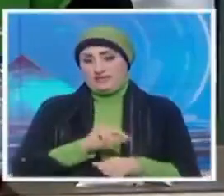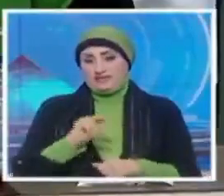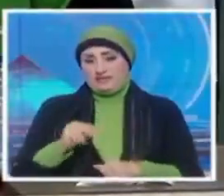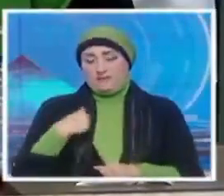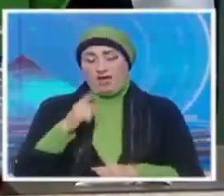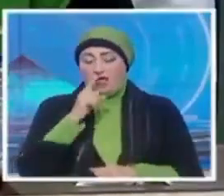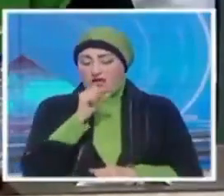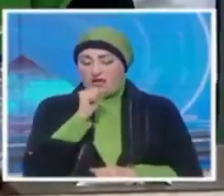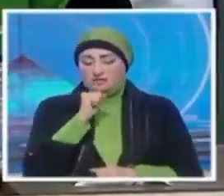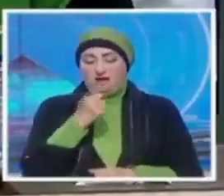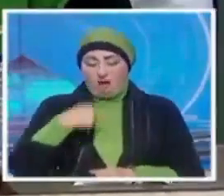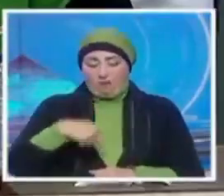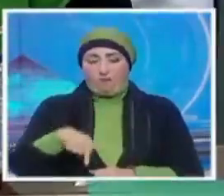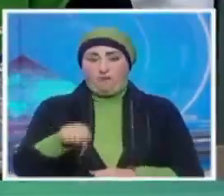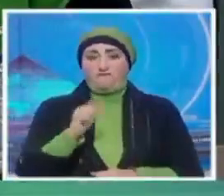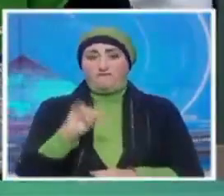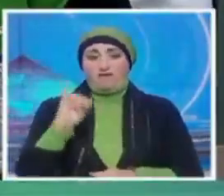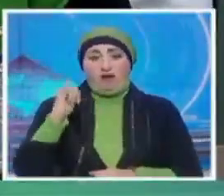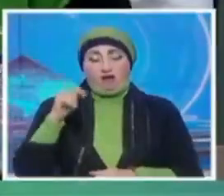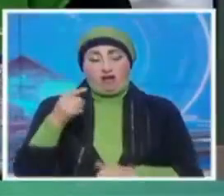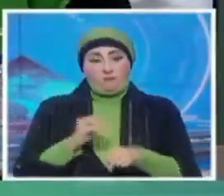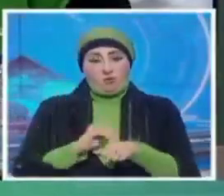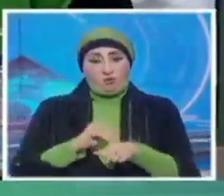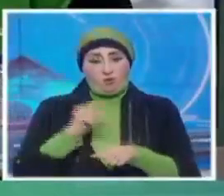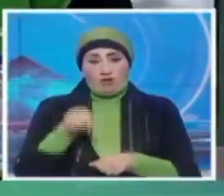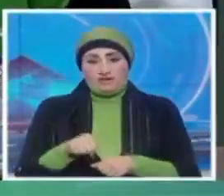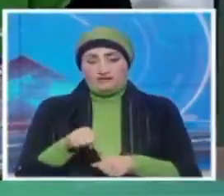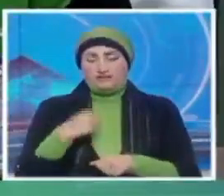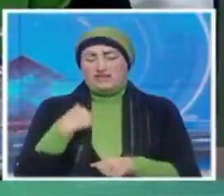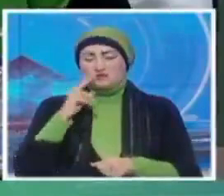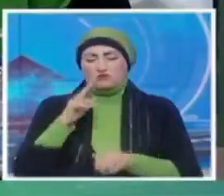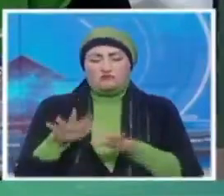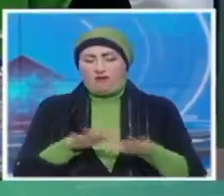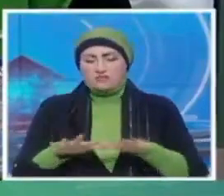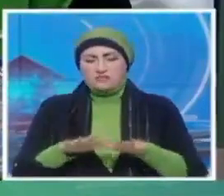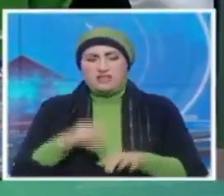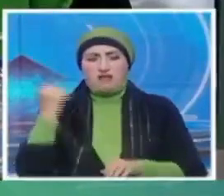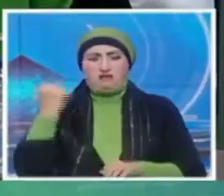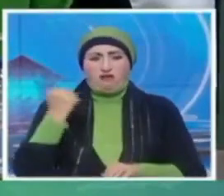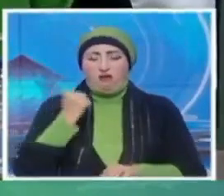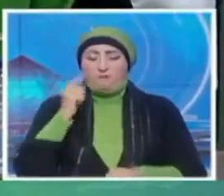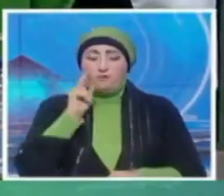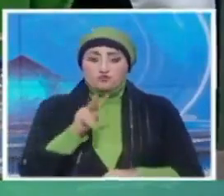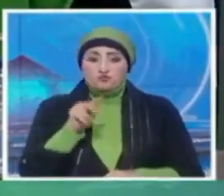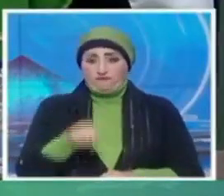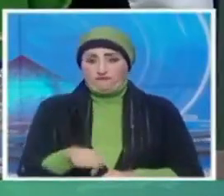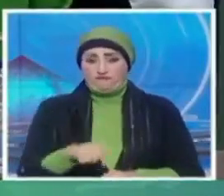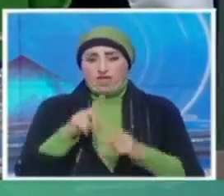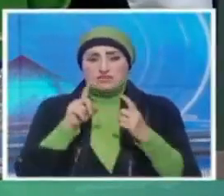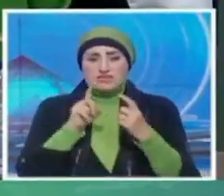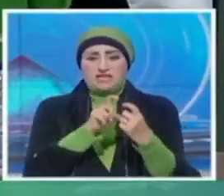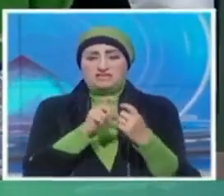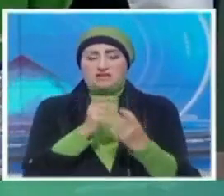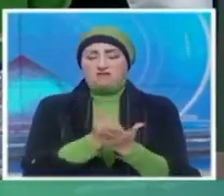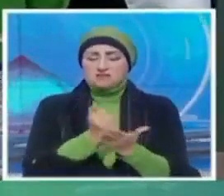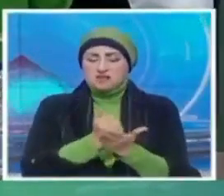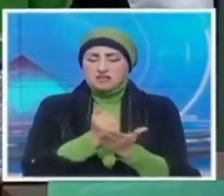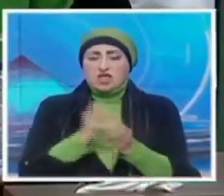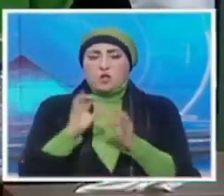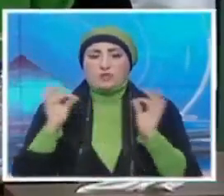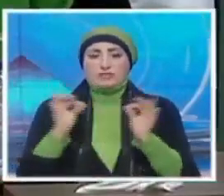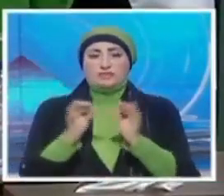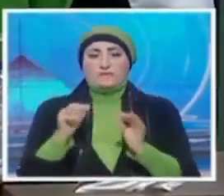تمر بها المنطقة العربية، كذلك كوارث طبيعية شهدناها مؤخرا وفي ظل تحديات اقتصادية